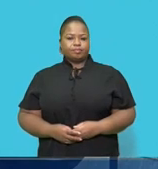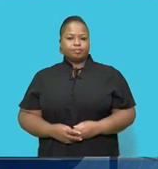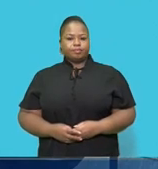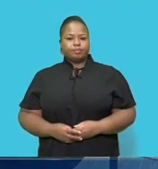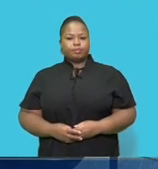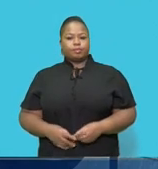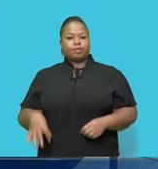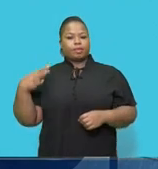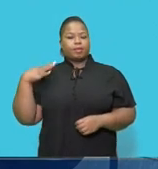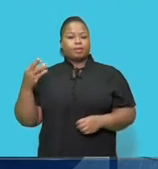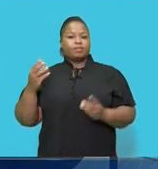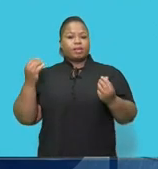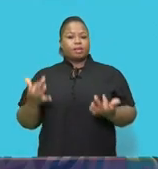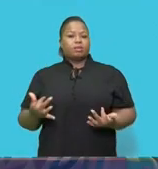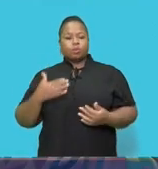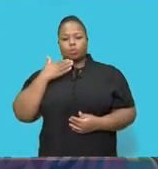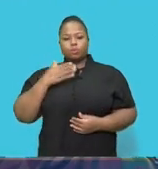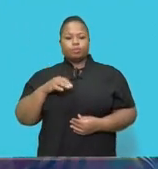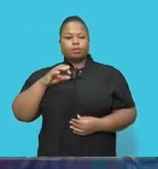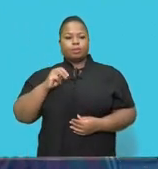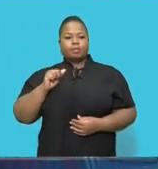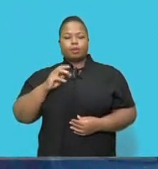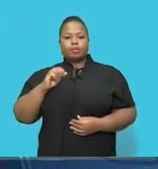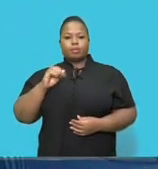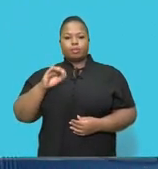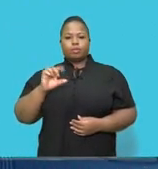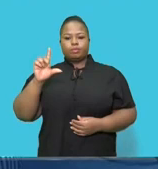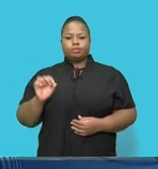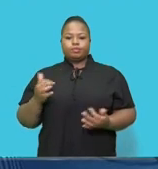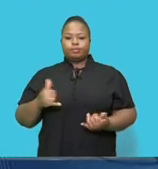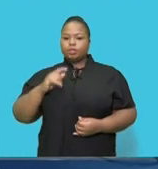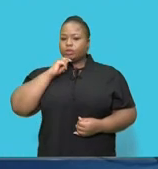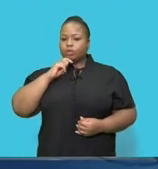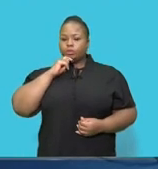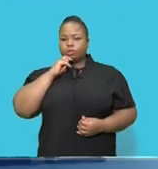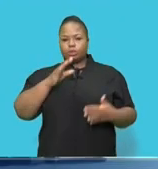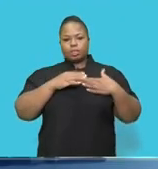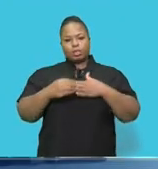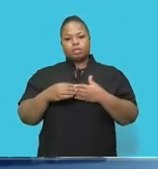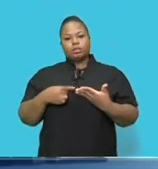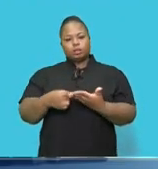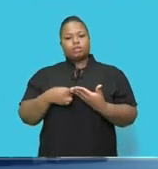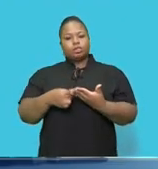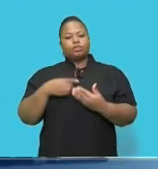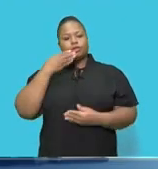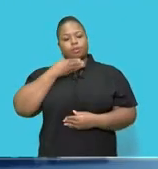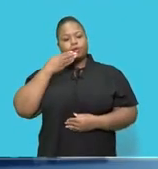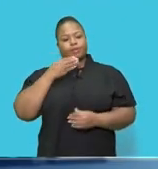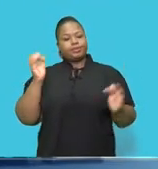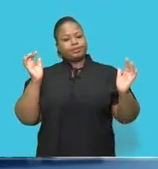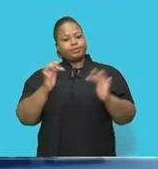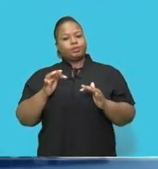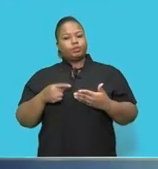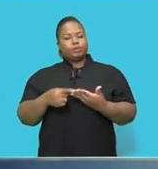Umphathiswa wezemali eRhawutini uJacob Mamabolo ebutsheni banamhlanje ukhokhele indibano yenkqubo yokuphononga